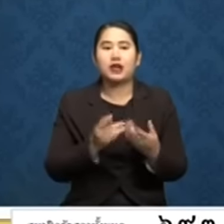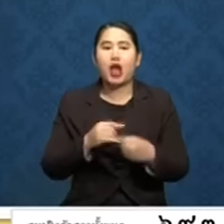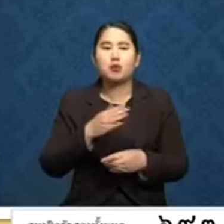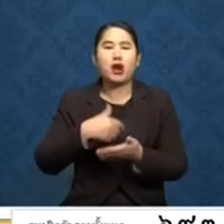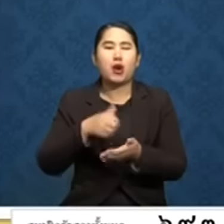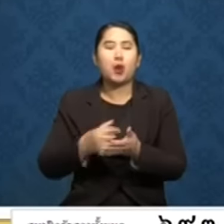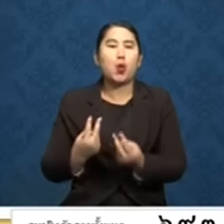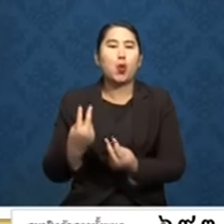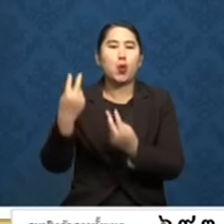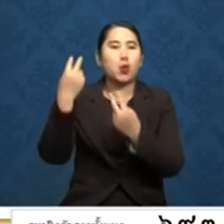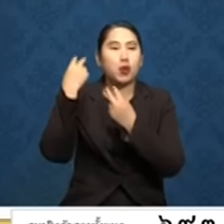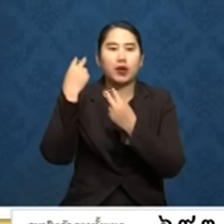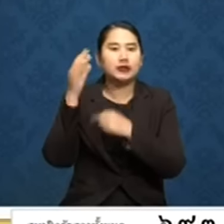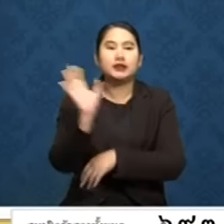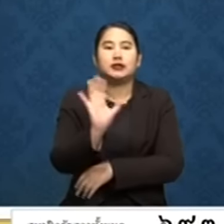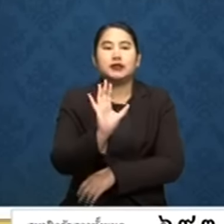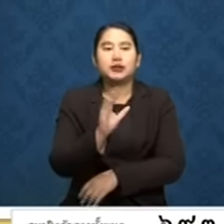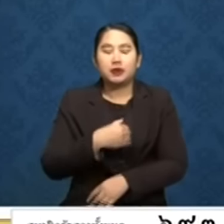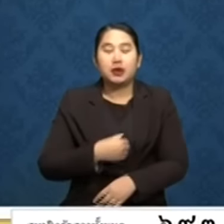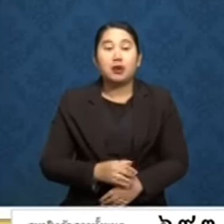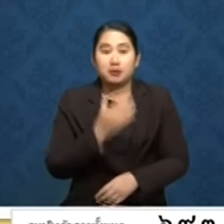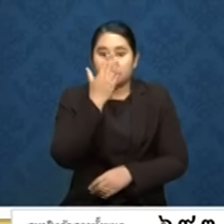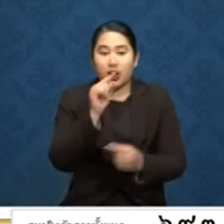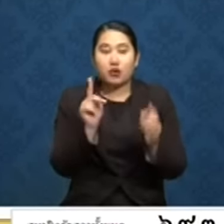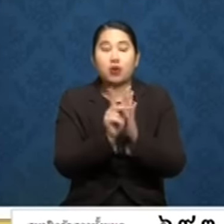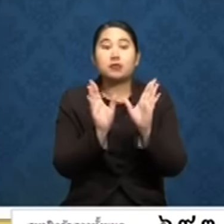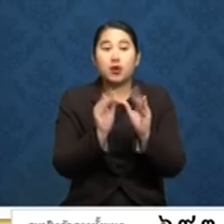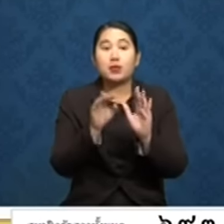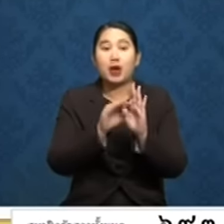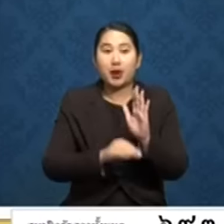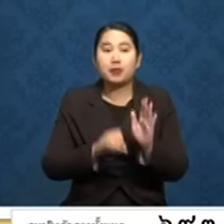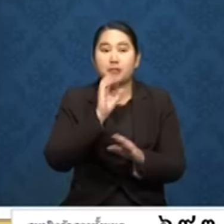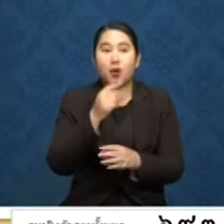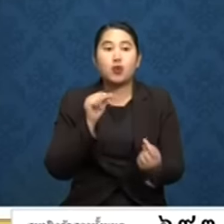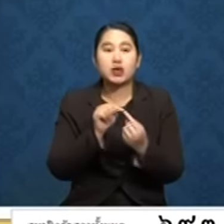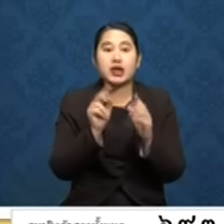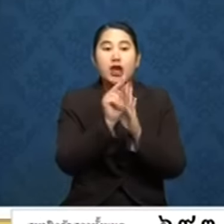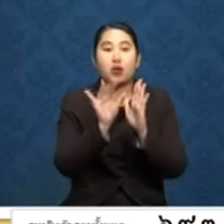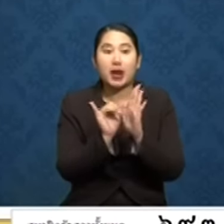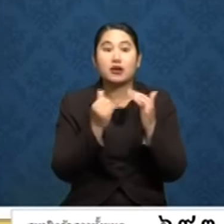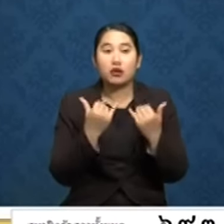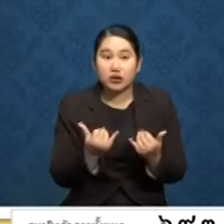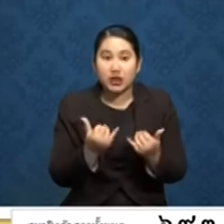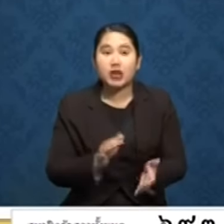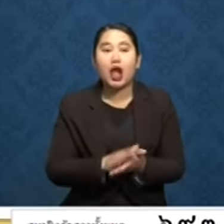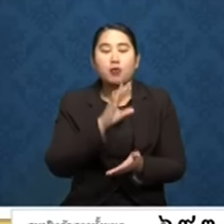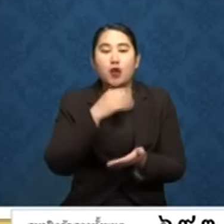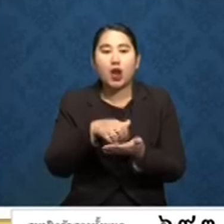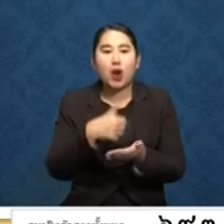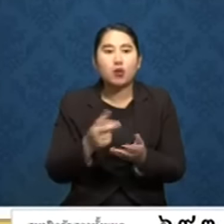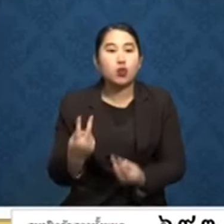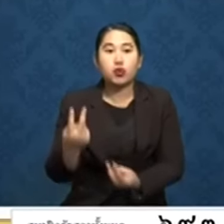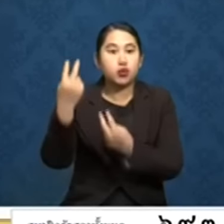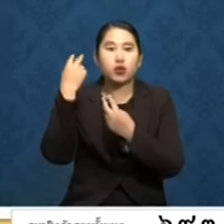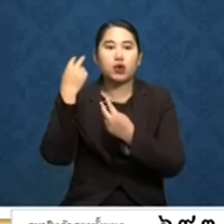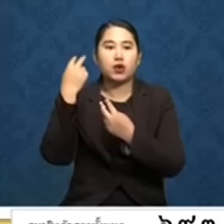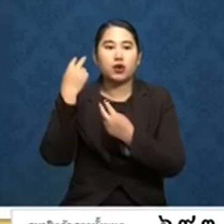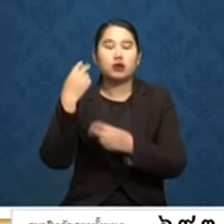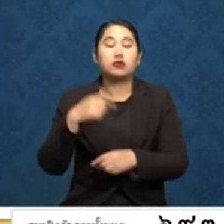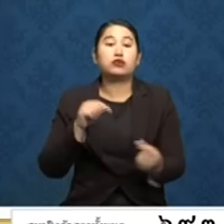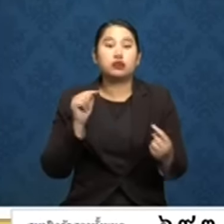ผมก็คิดว่าเราไม่ควรจะมีเพราะในข้อบังคับบอกแล้วว่าให้พูดถึงนโยบายปัจจุบันถ้าจะพาดพิงข้างหลังก็คือผู้พาดพิง